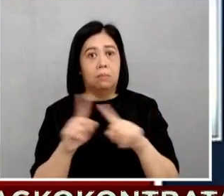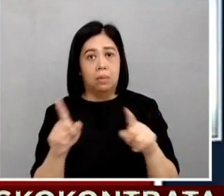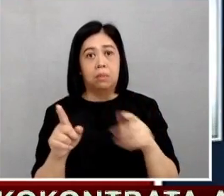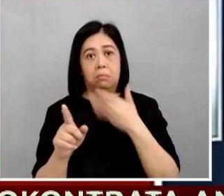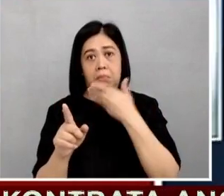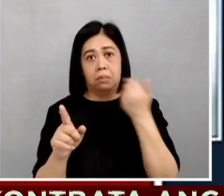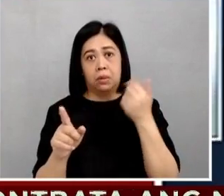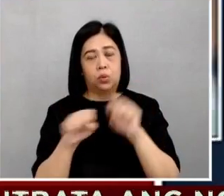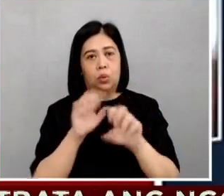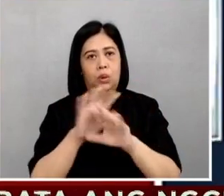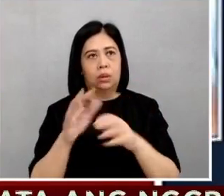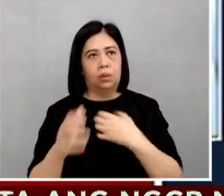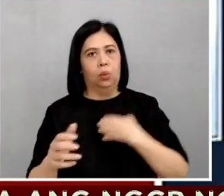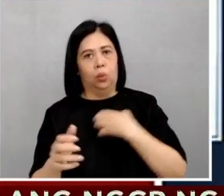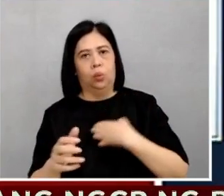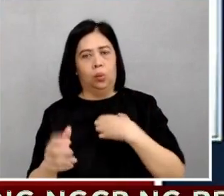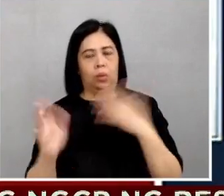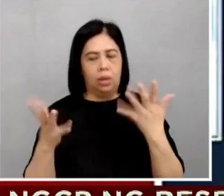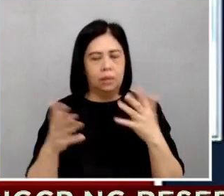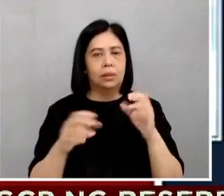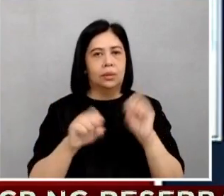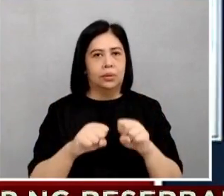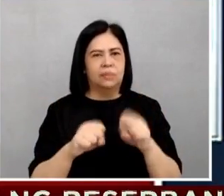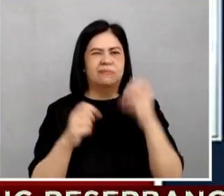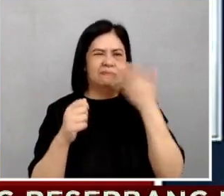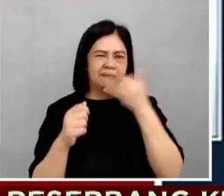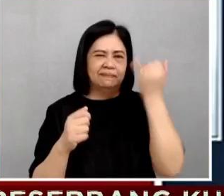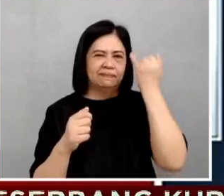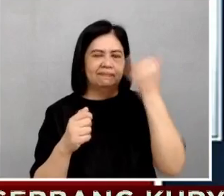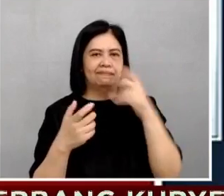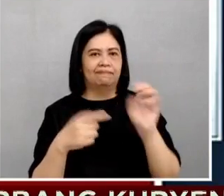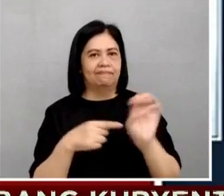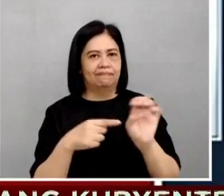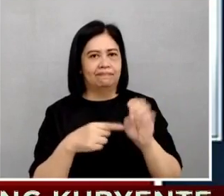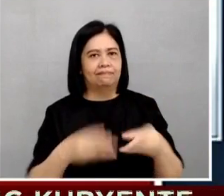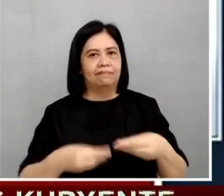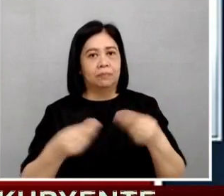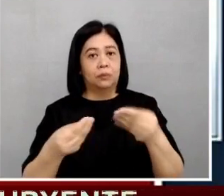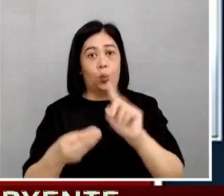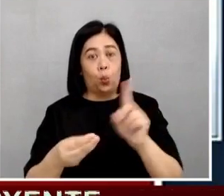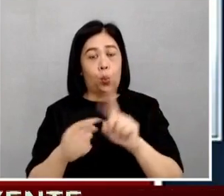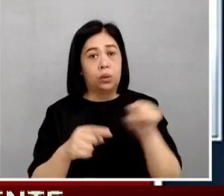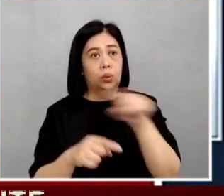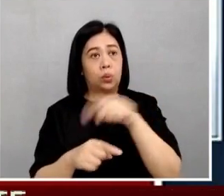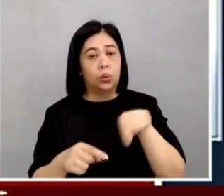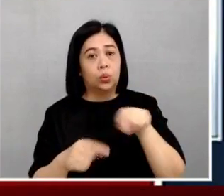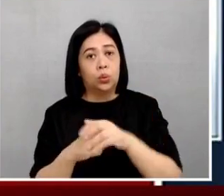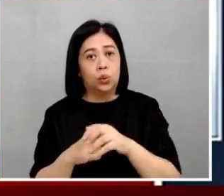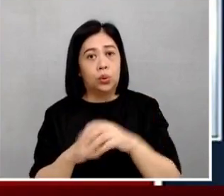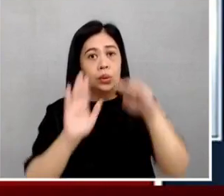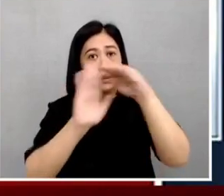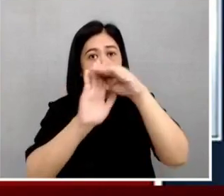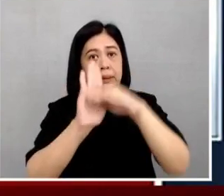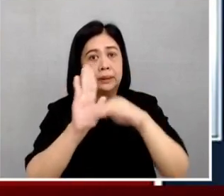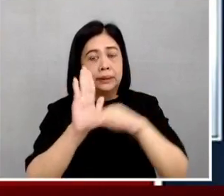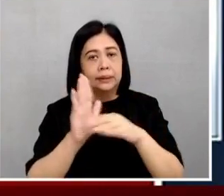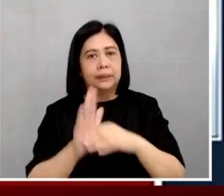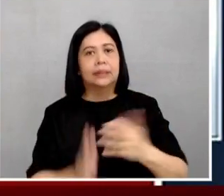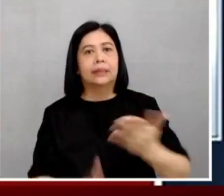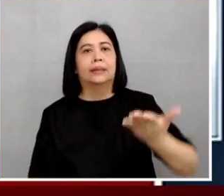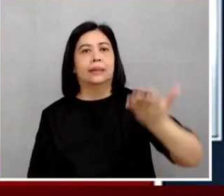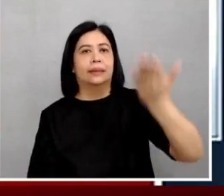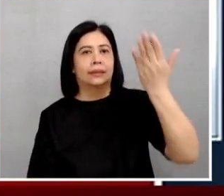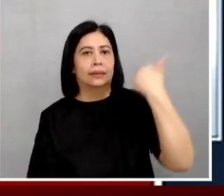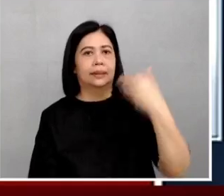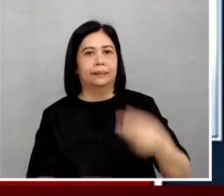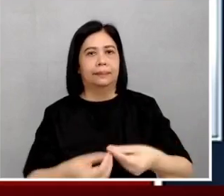walang magreklamo. Minabuti po natin na ang basihan po ay doon sa listahan ng nakaraang pagbibigay